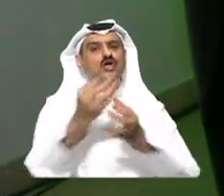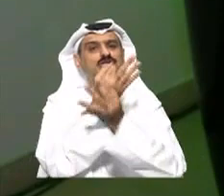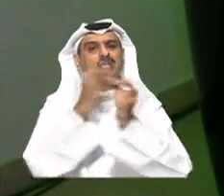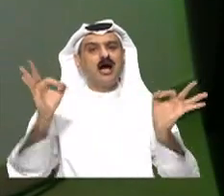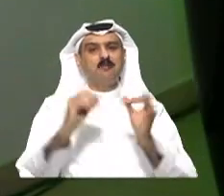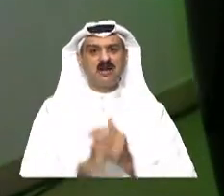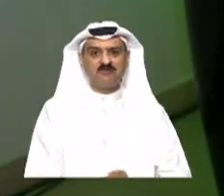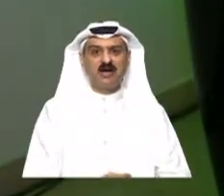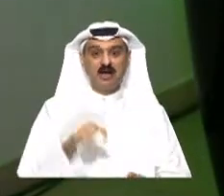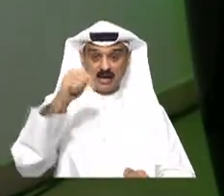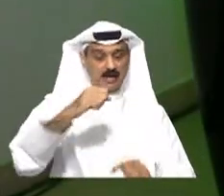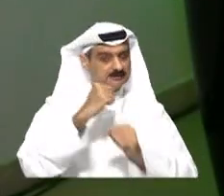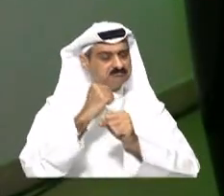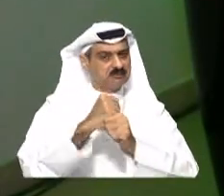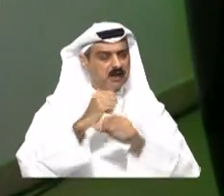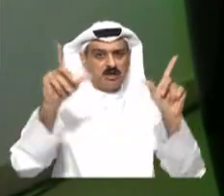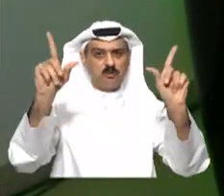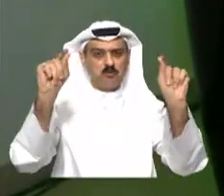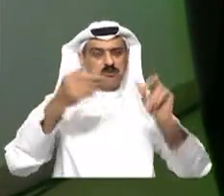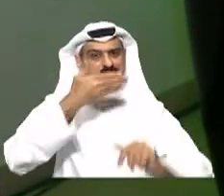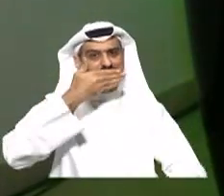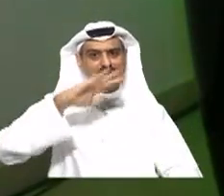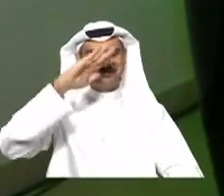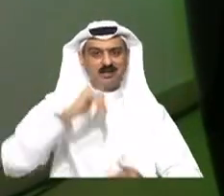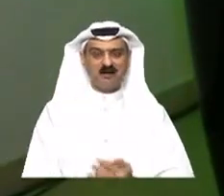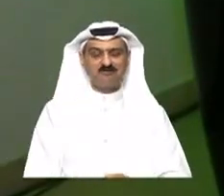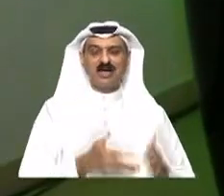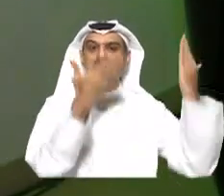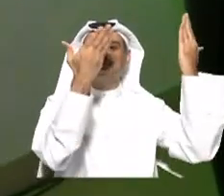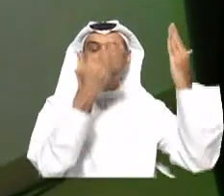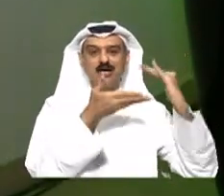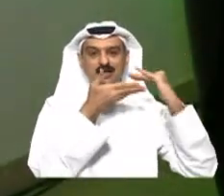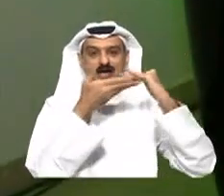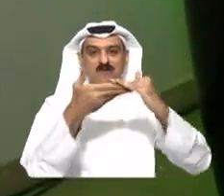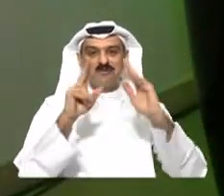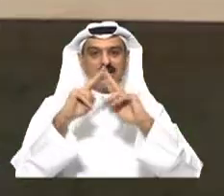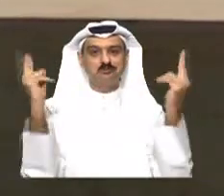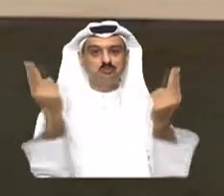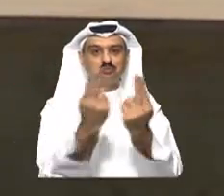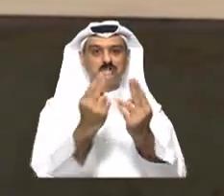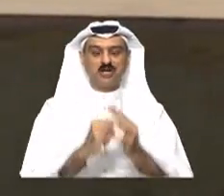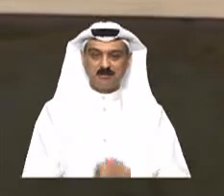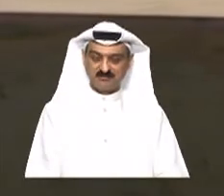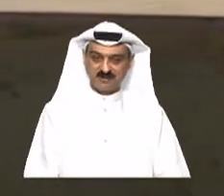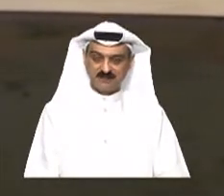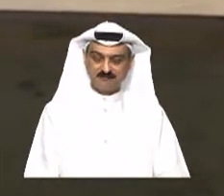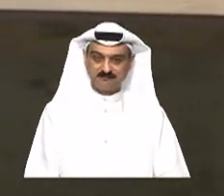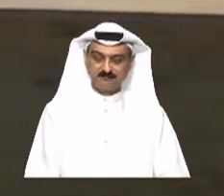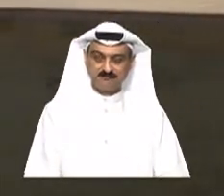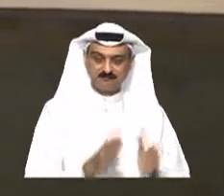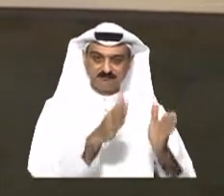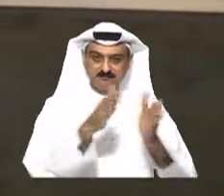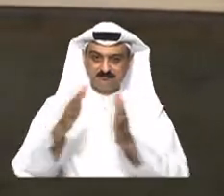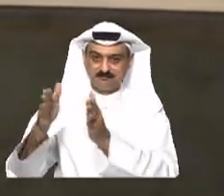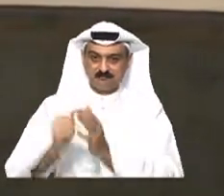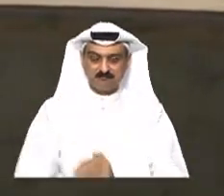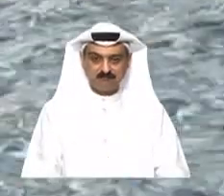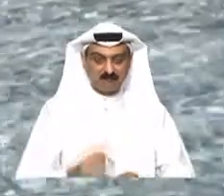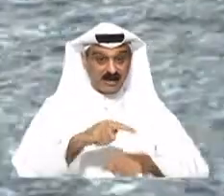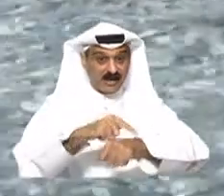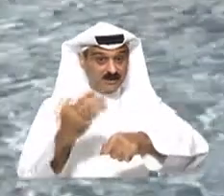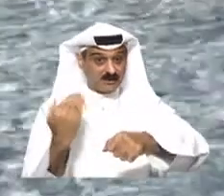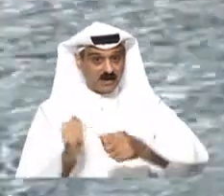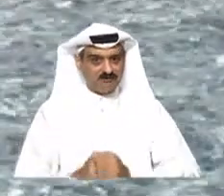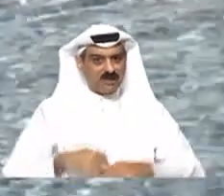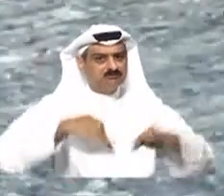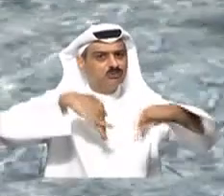تسير بشكل جميل جدا والحمد لله، ونتمنى التوفيق لهذه القمة. وتحضيرا للقمة العربية